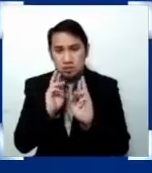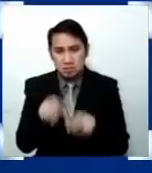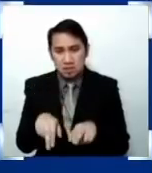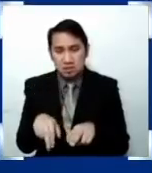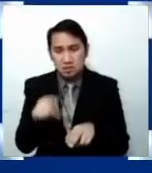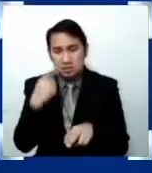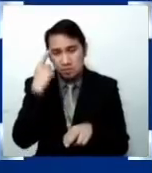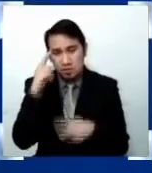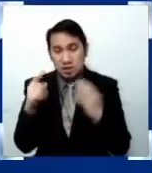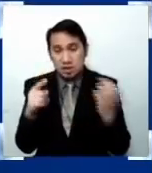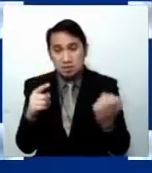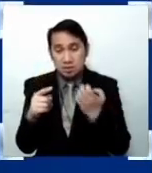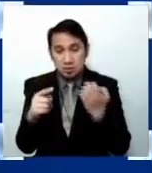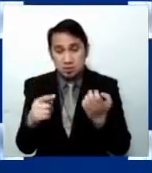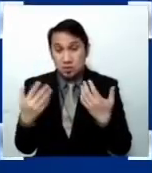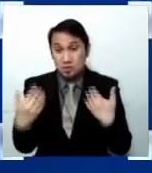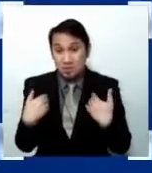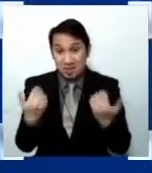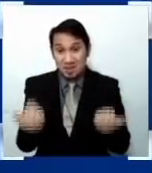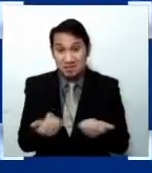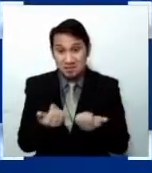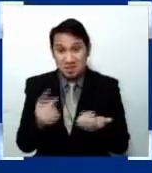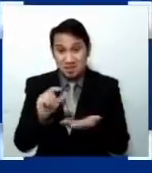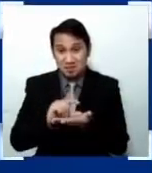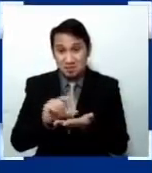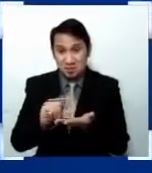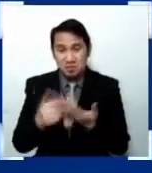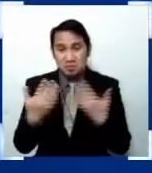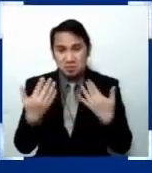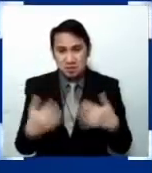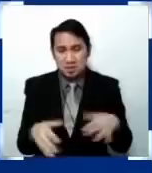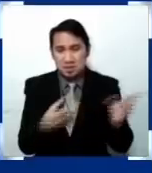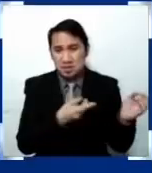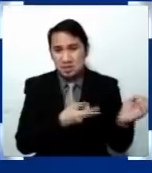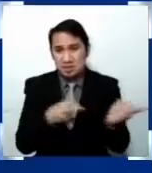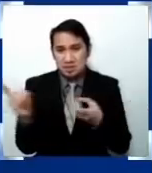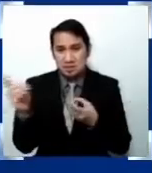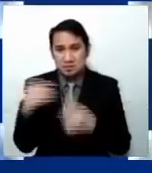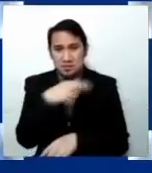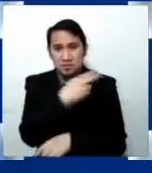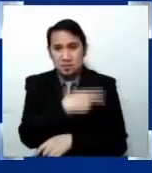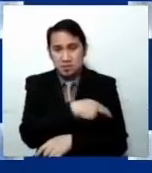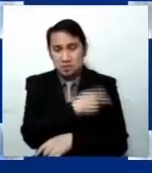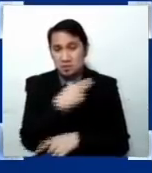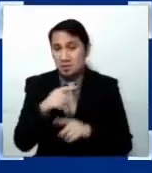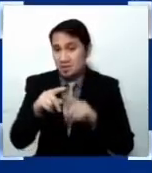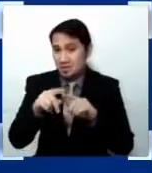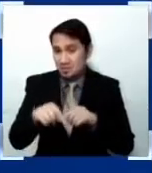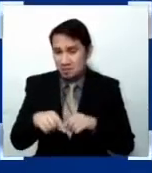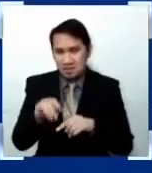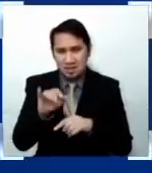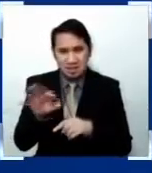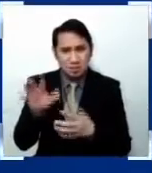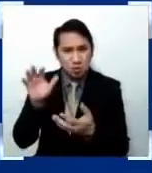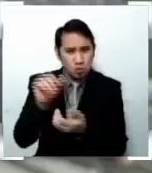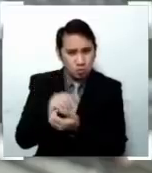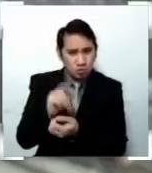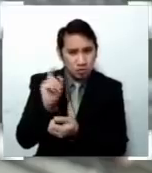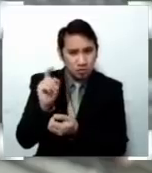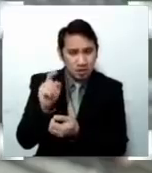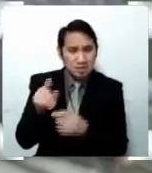na nakalaan sa Pilipinas ay na-i-deliver o nasa mga ospital na. Depende raw ang supply kung mauubos agad ito ng mga